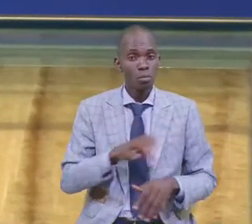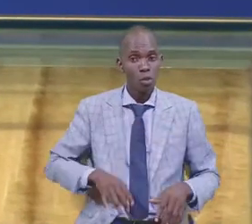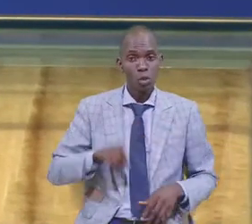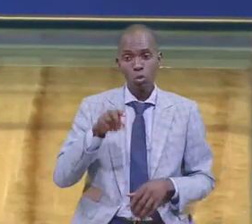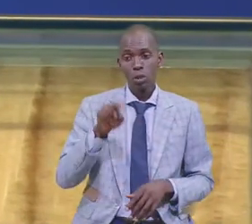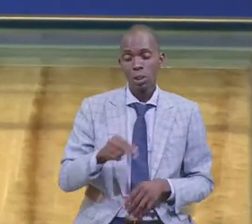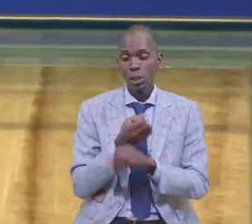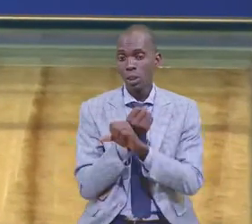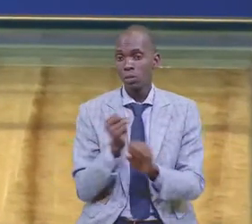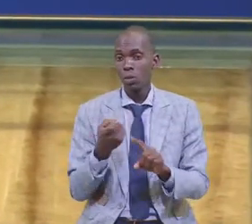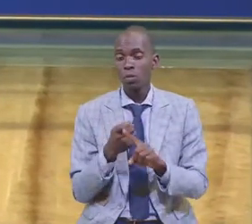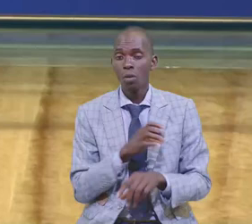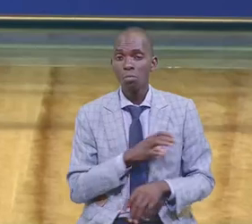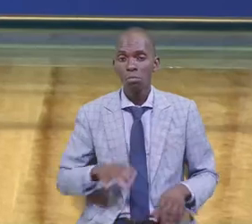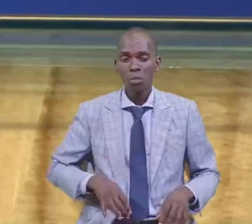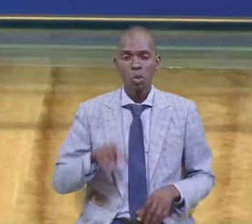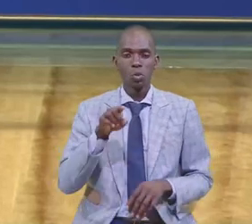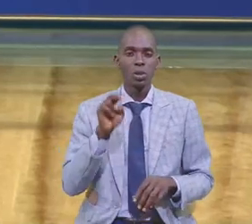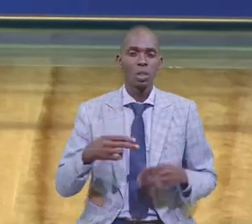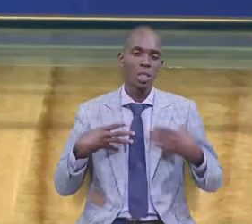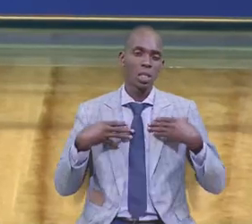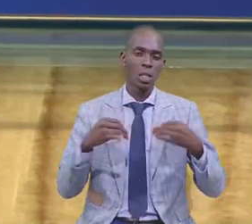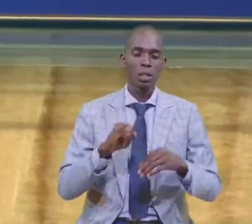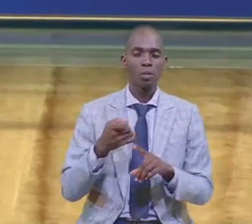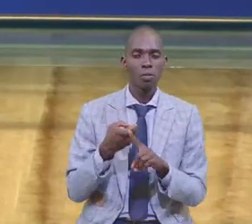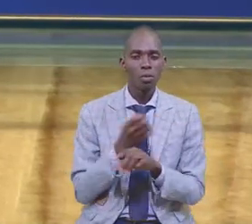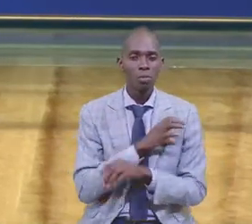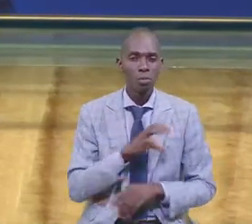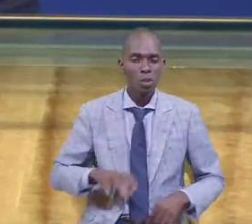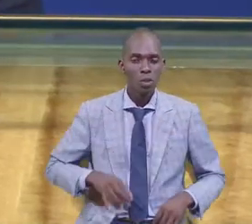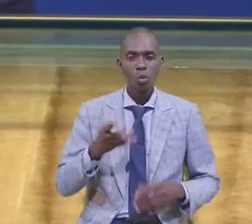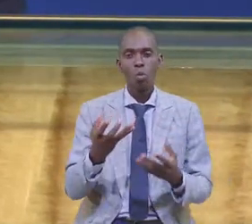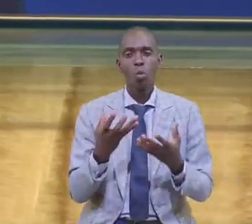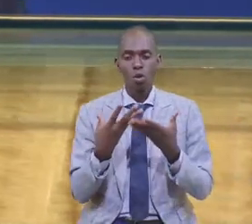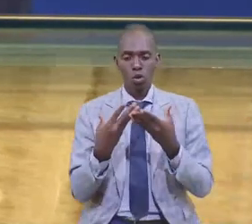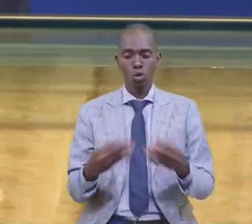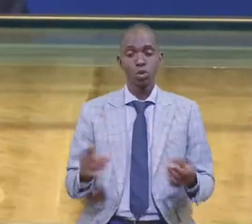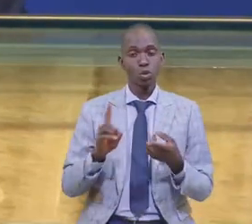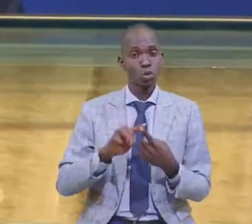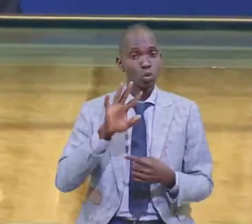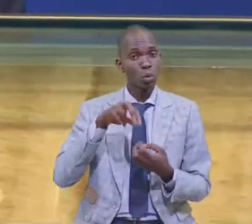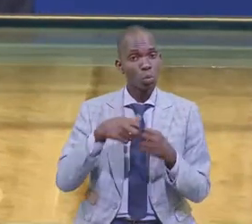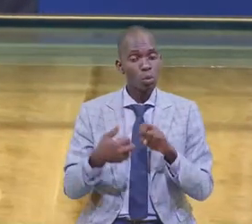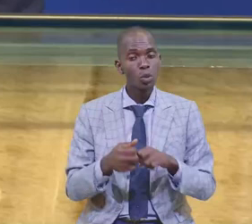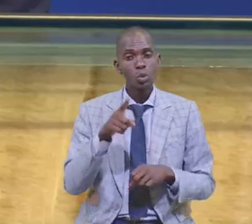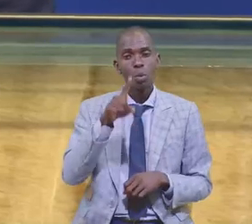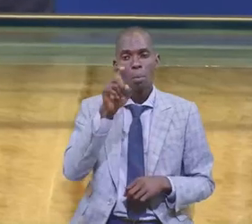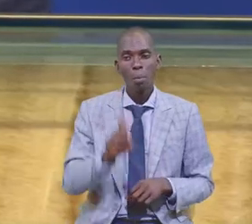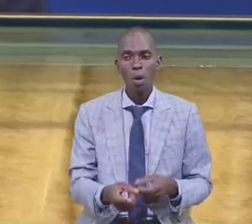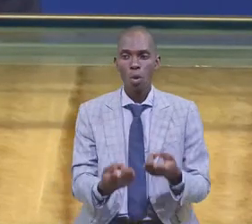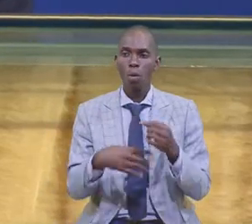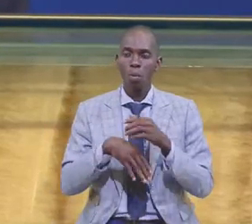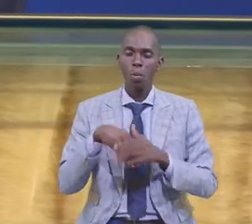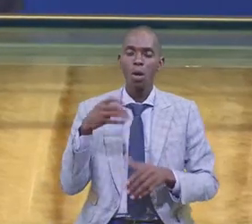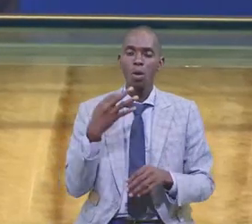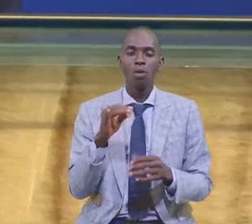Christ, vous voulez la guérison de Christ, vous voulez la solution à vos problèmes, vous devez